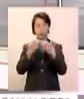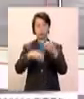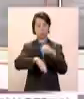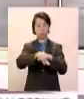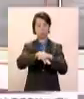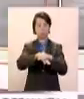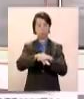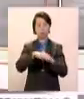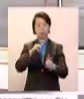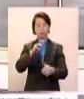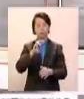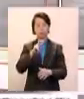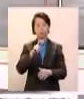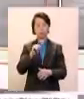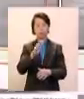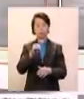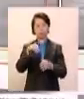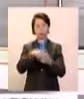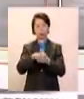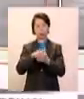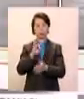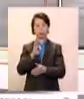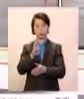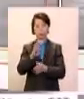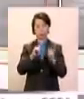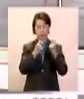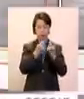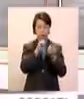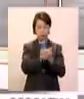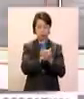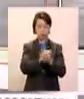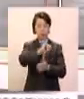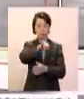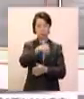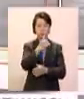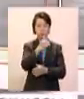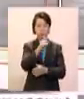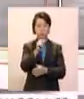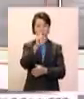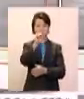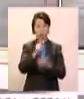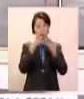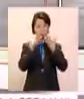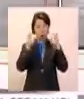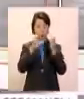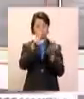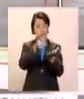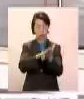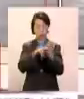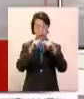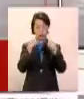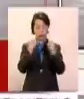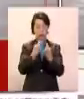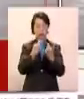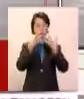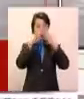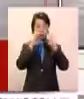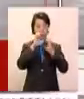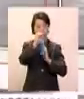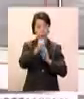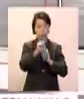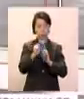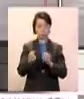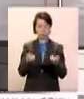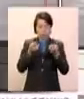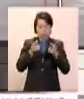Martin Press menerusi catatan terbaru Facebook pasukan itu, Johor Southern Tigers mengesahkan bahawa skuad Harimau Selatan telah